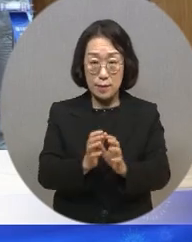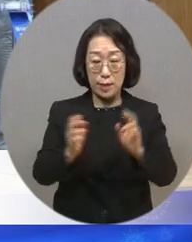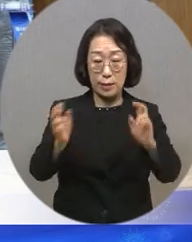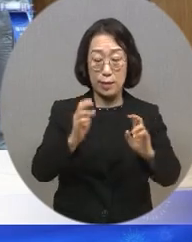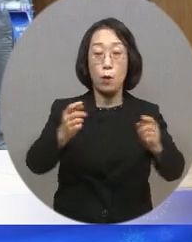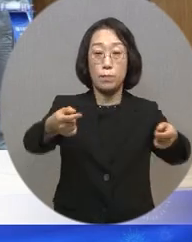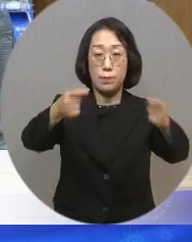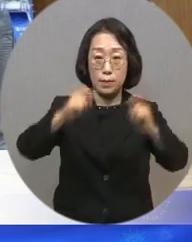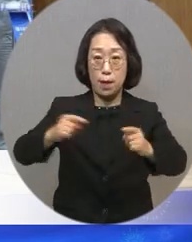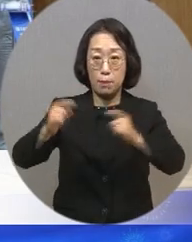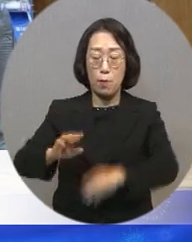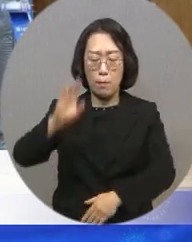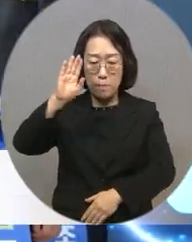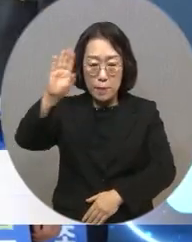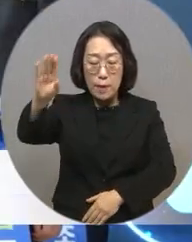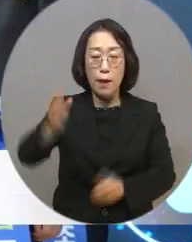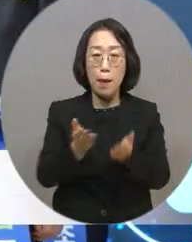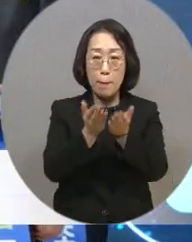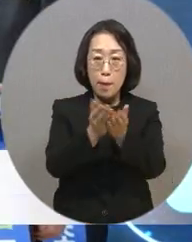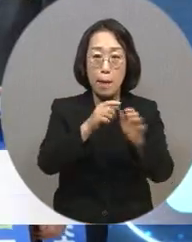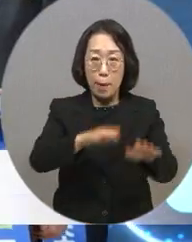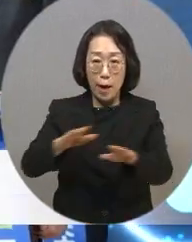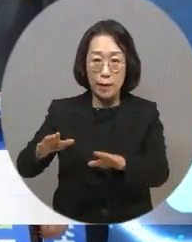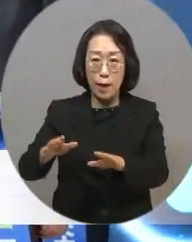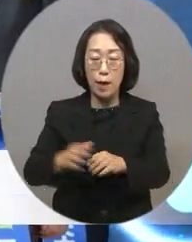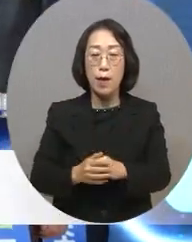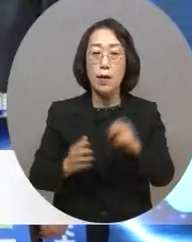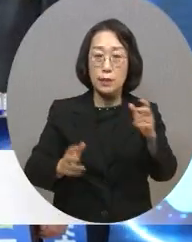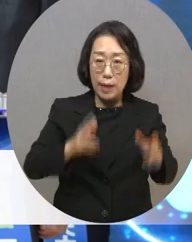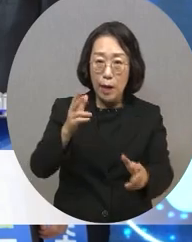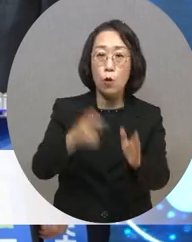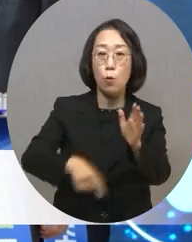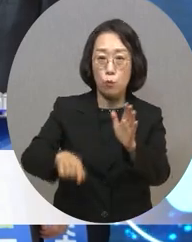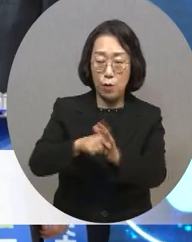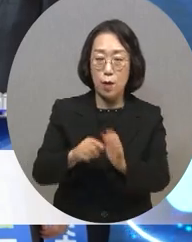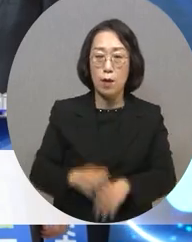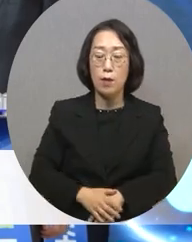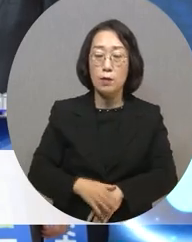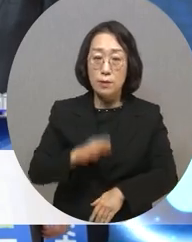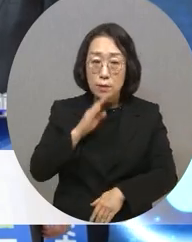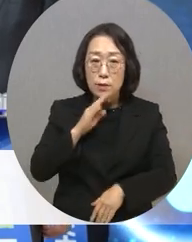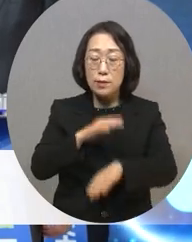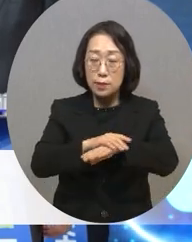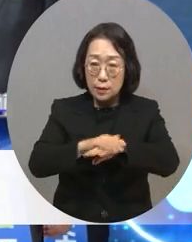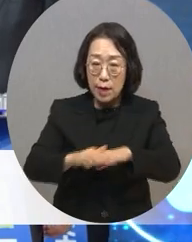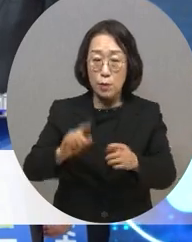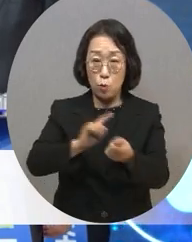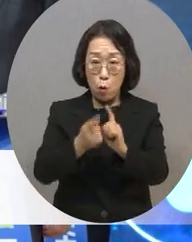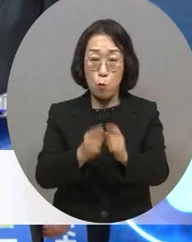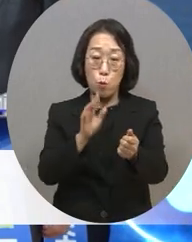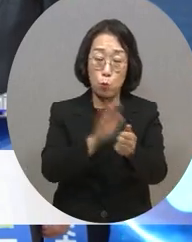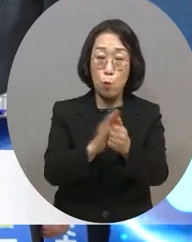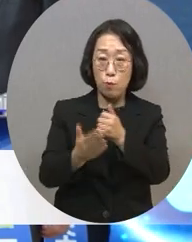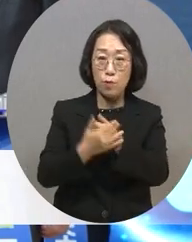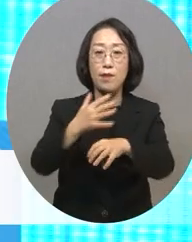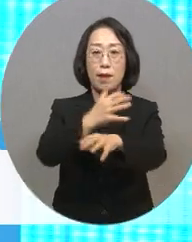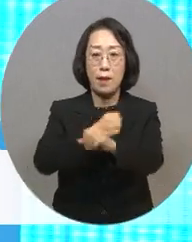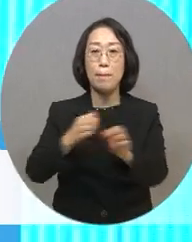참여해 미래조선산업 글로벌 선도도시 실현을 위한 지산학연 상생협약이